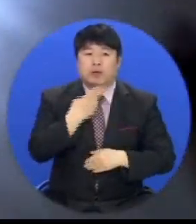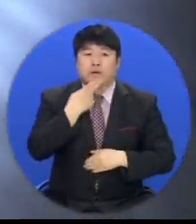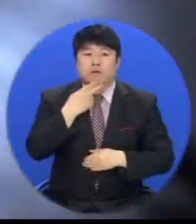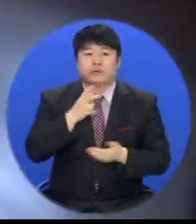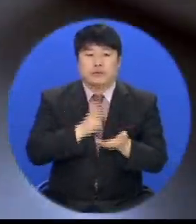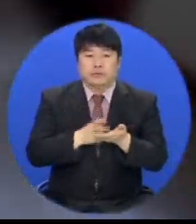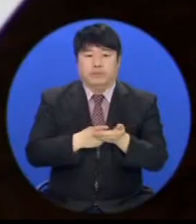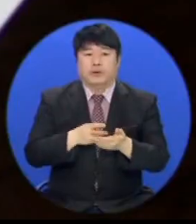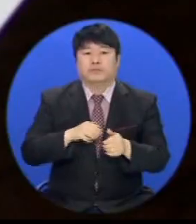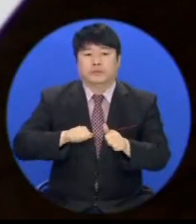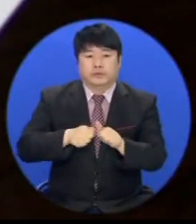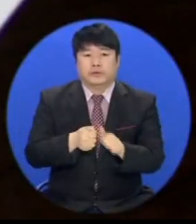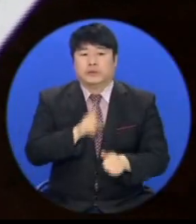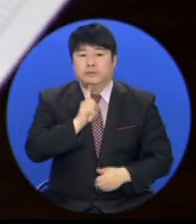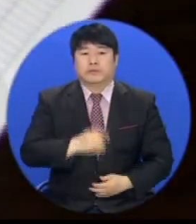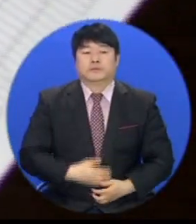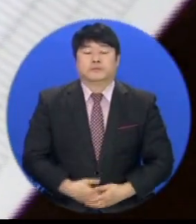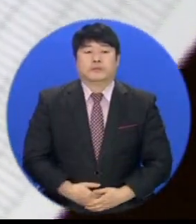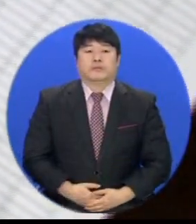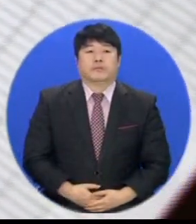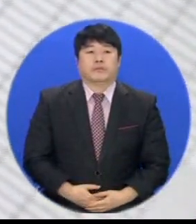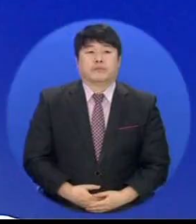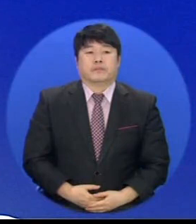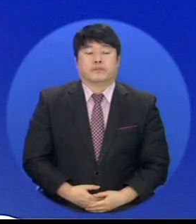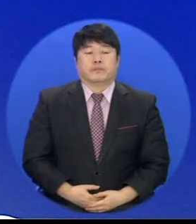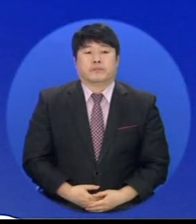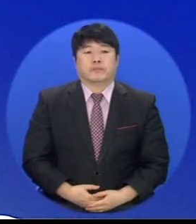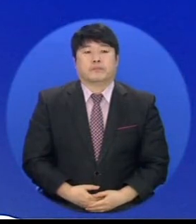방침이라고 밝혔습니다.